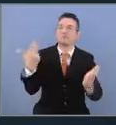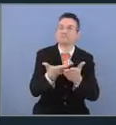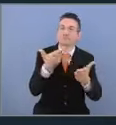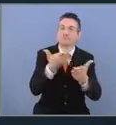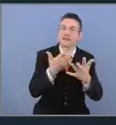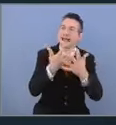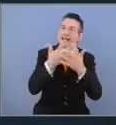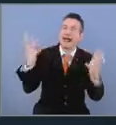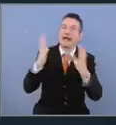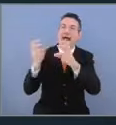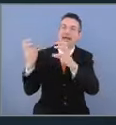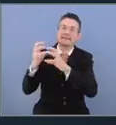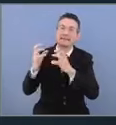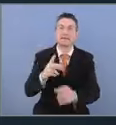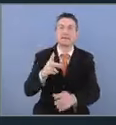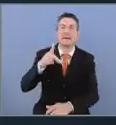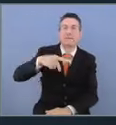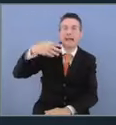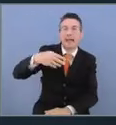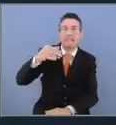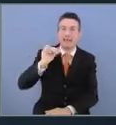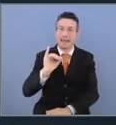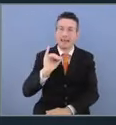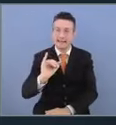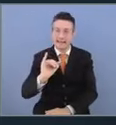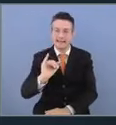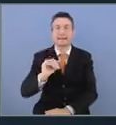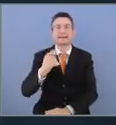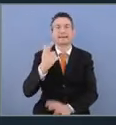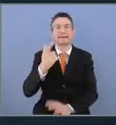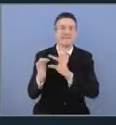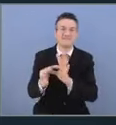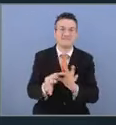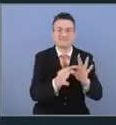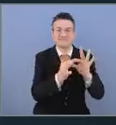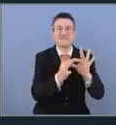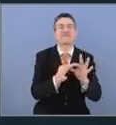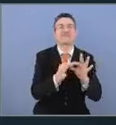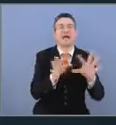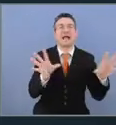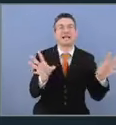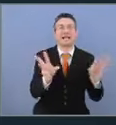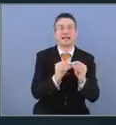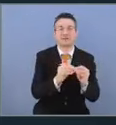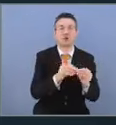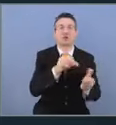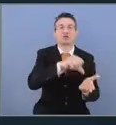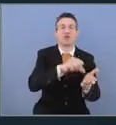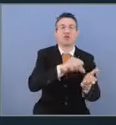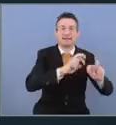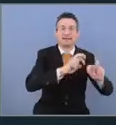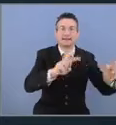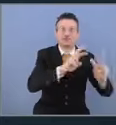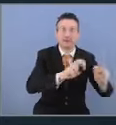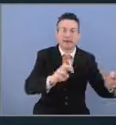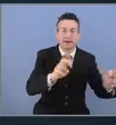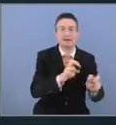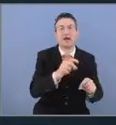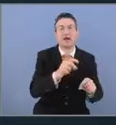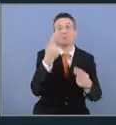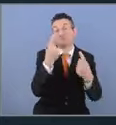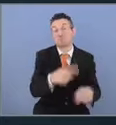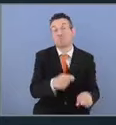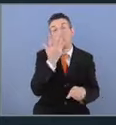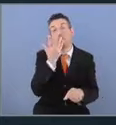da PMI, in aggregazione con centri di ricerca. Qui noi vorremmo determinare una